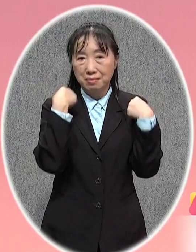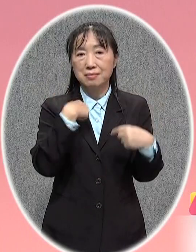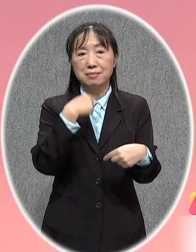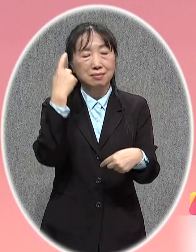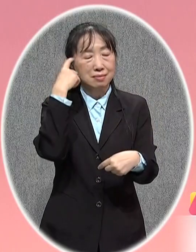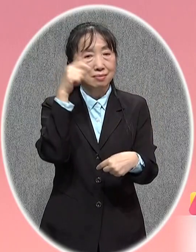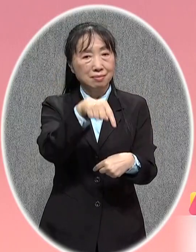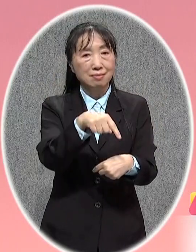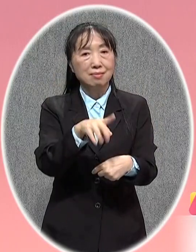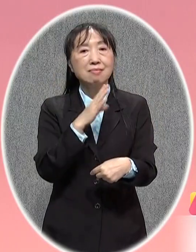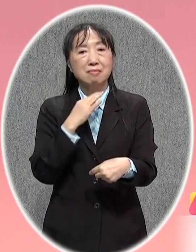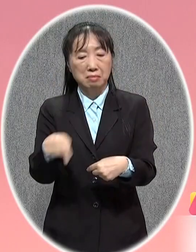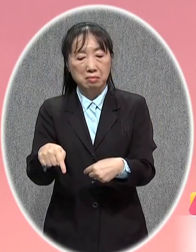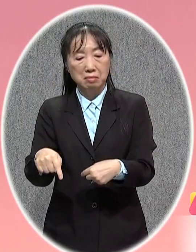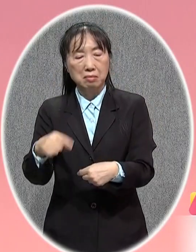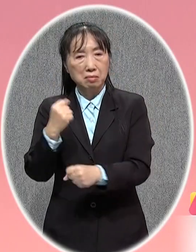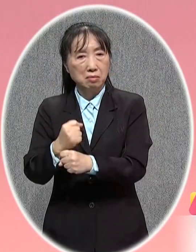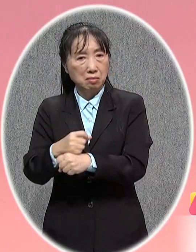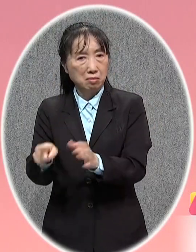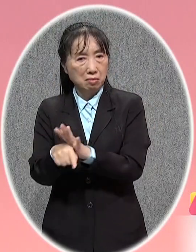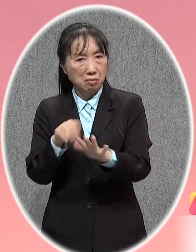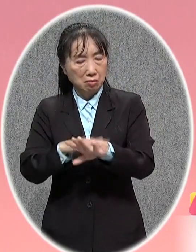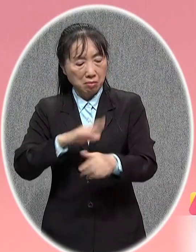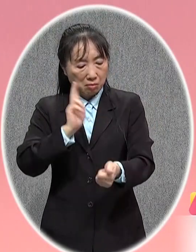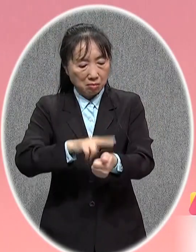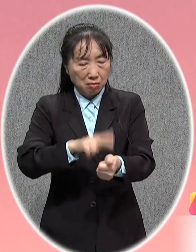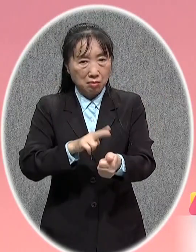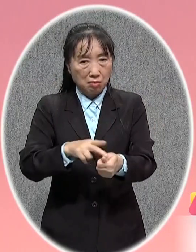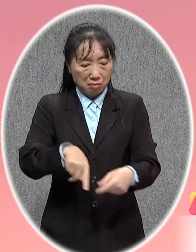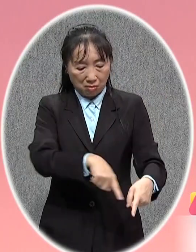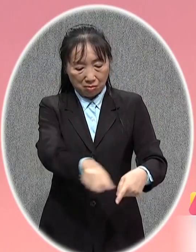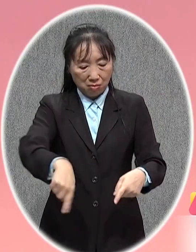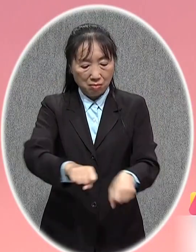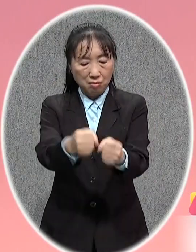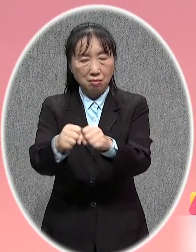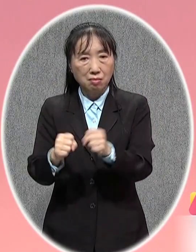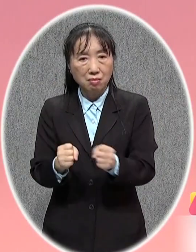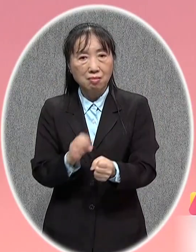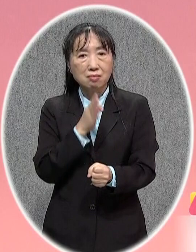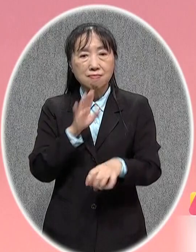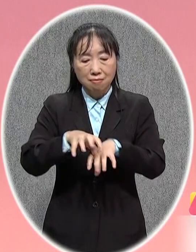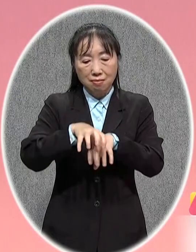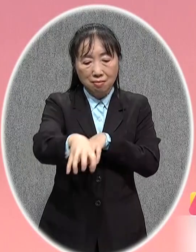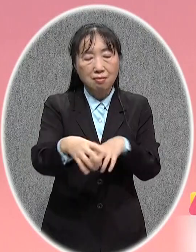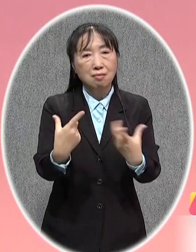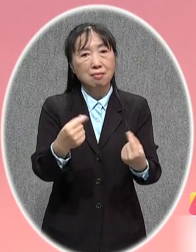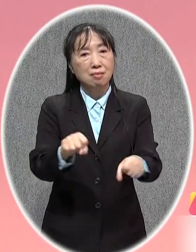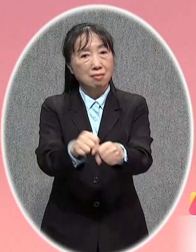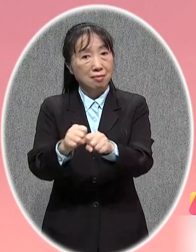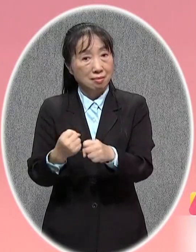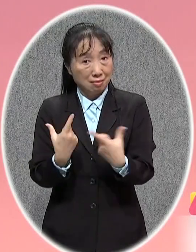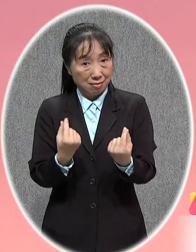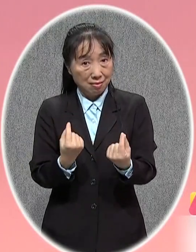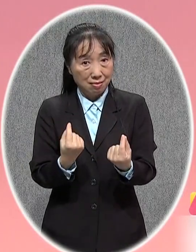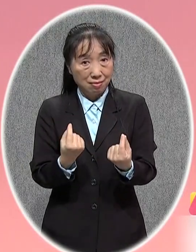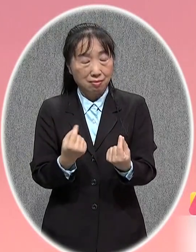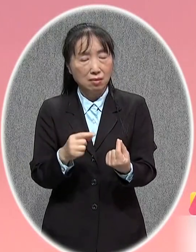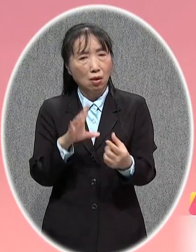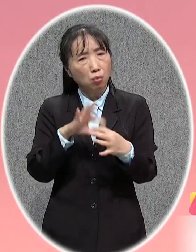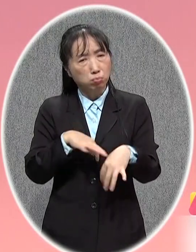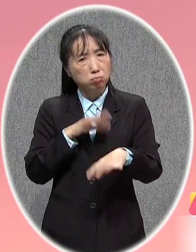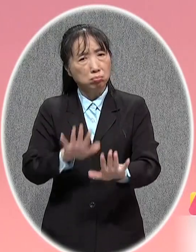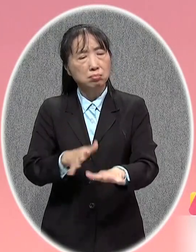原方案会直接破坏礁体，改为说那外推之后可能还是会破坏藻礁生态系。那我们就要